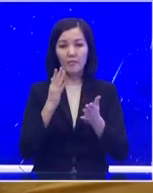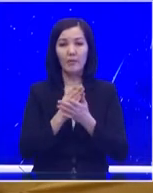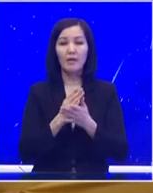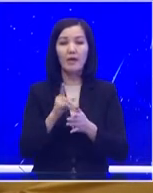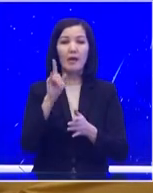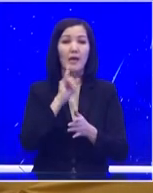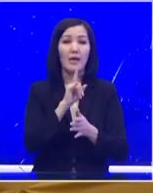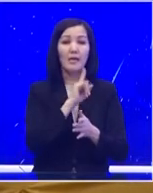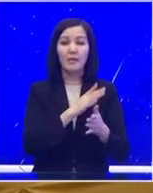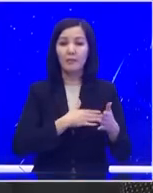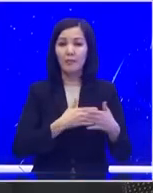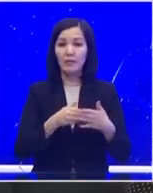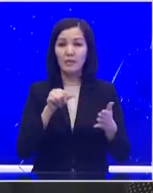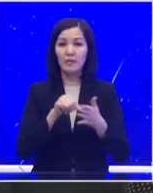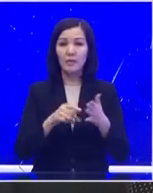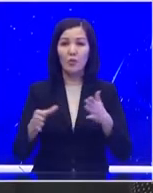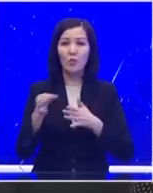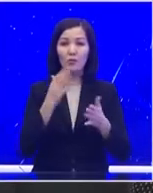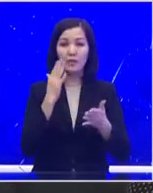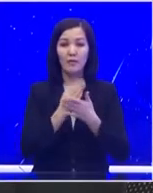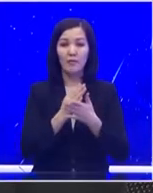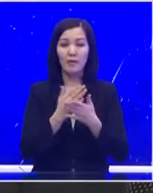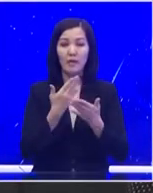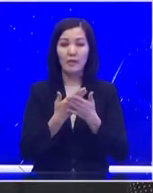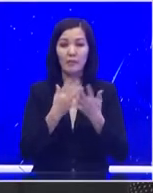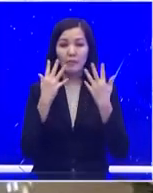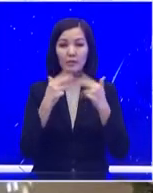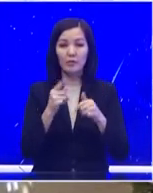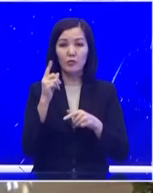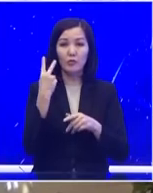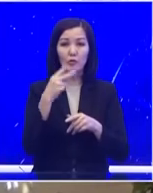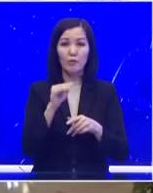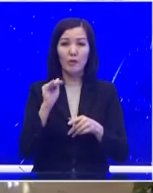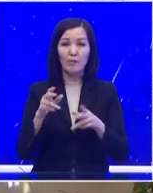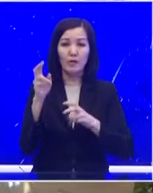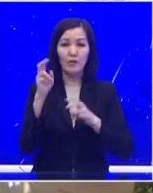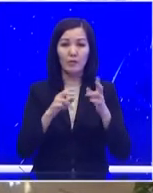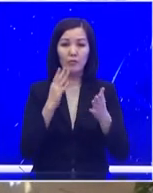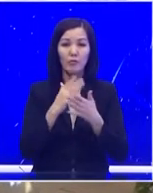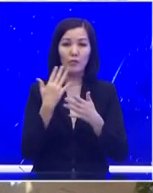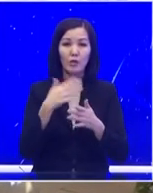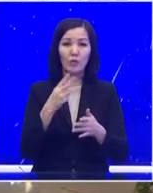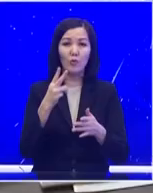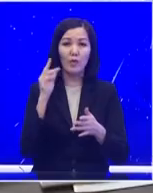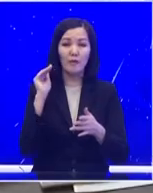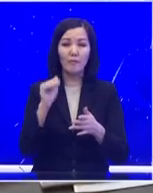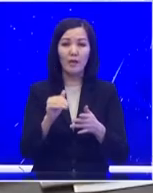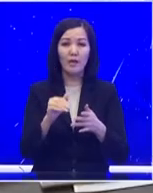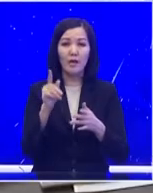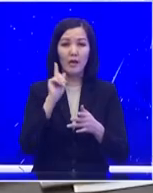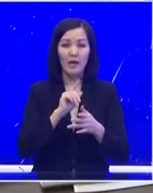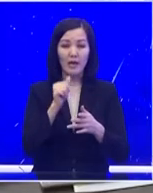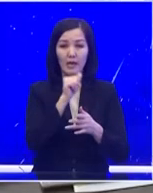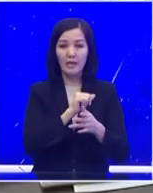Әйелдердің белсенділік танытуы облыста да байқалады. Ресми дерекке сүйенсек, өңірде 120 мың кәсіпорын бар. Оның 52 мыңға жуығын